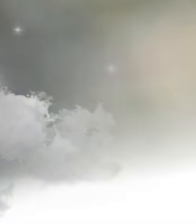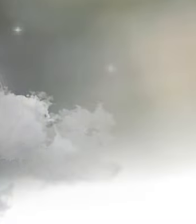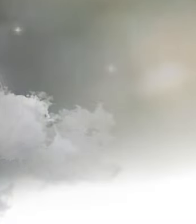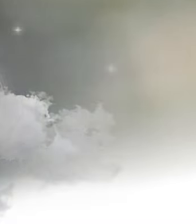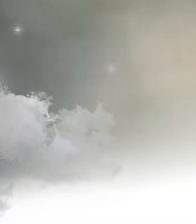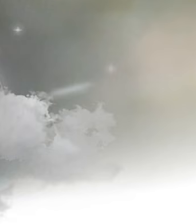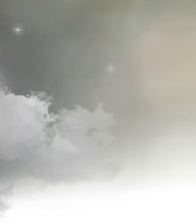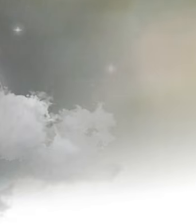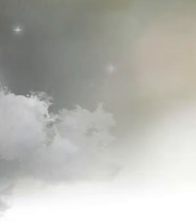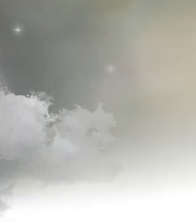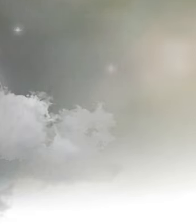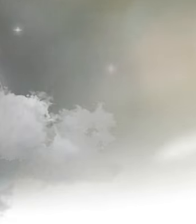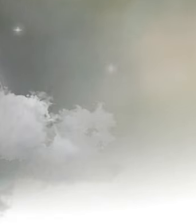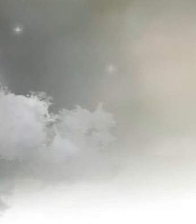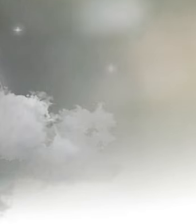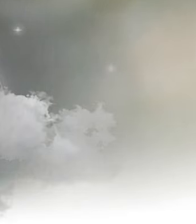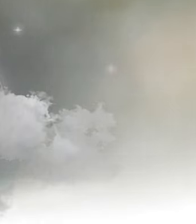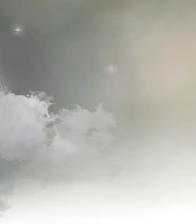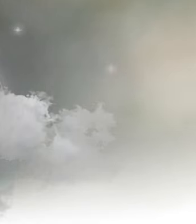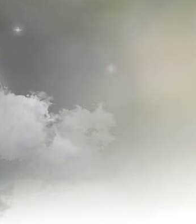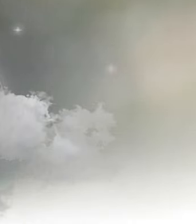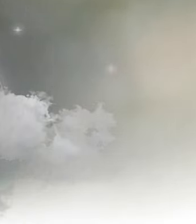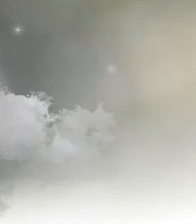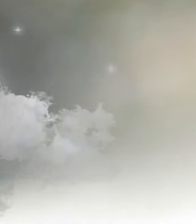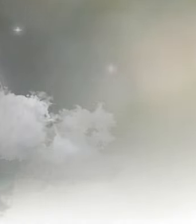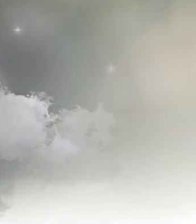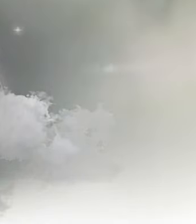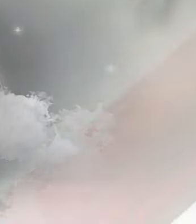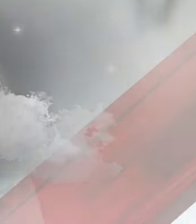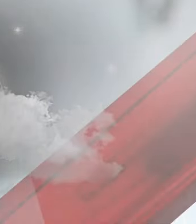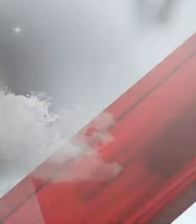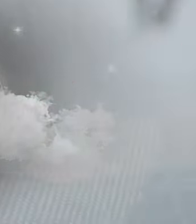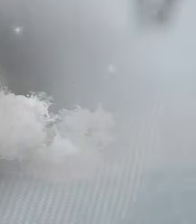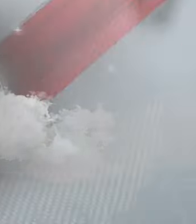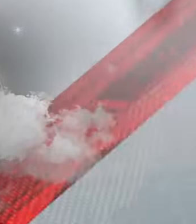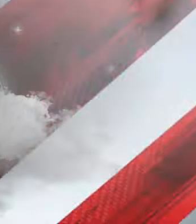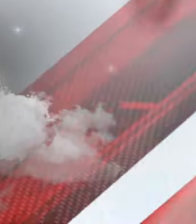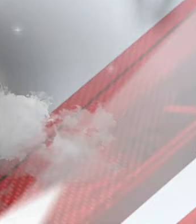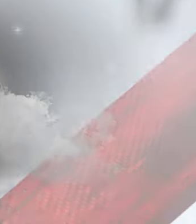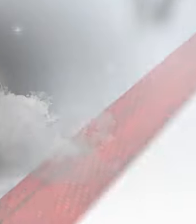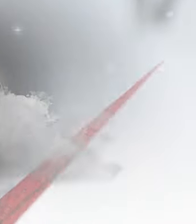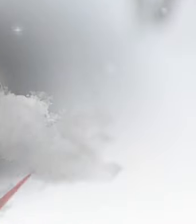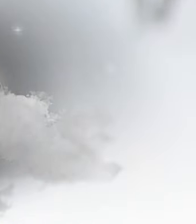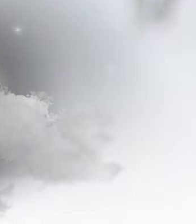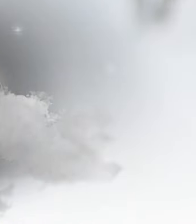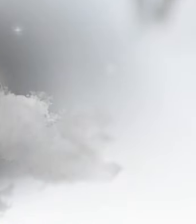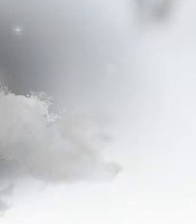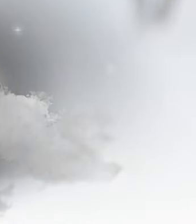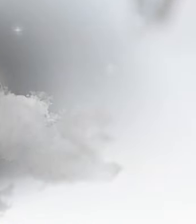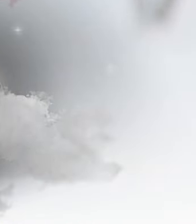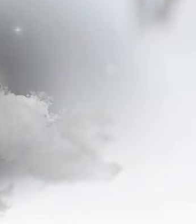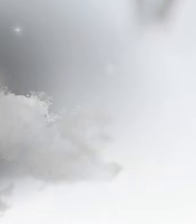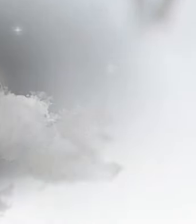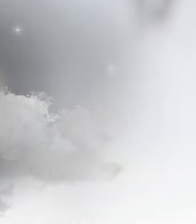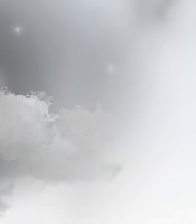термометры пакажуць, каля 0 градусаў раніццей, да плюс 3 днём і да плюс 2 вечером. Пахмурна,